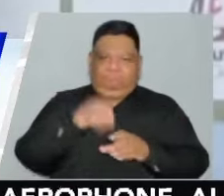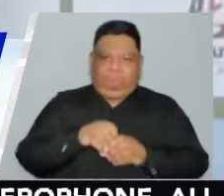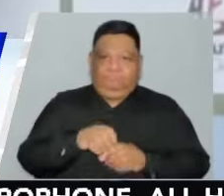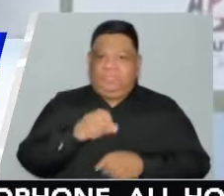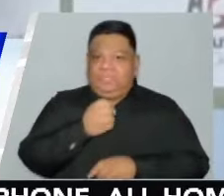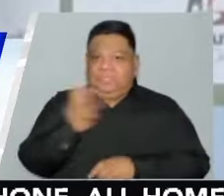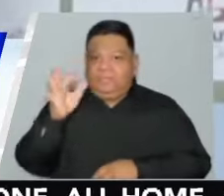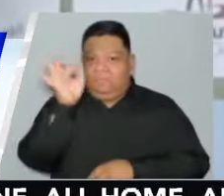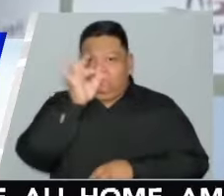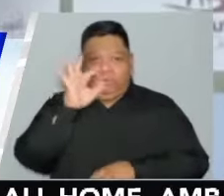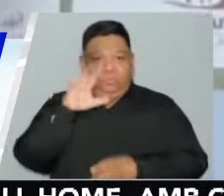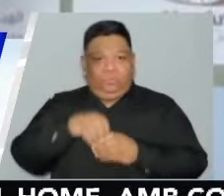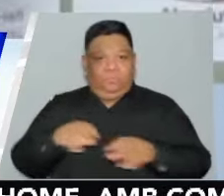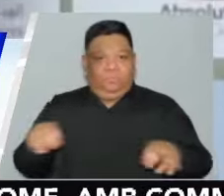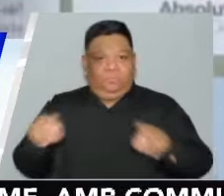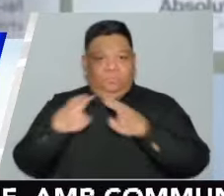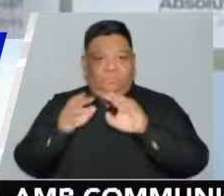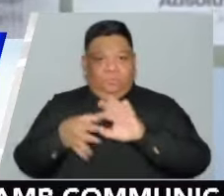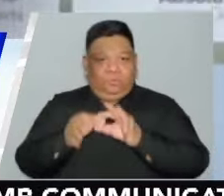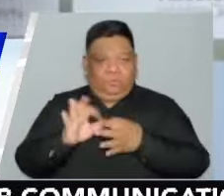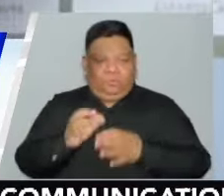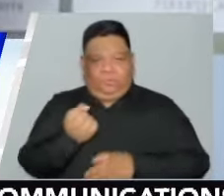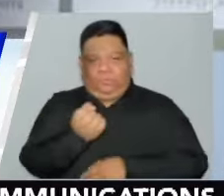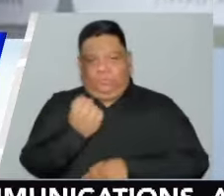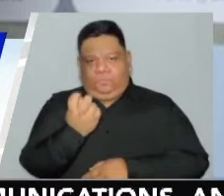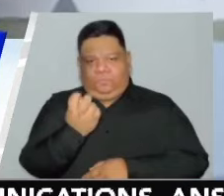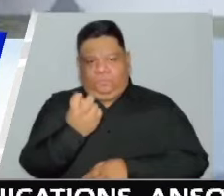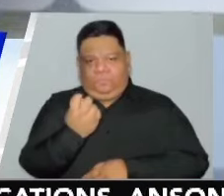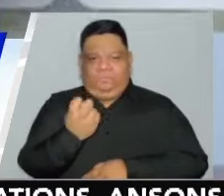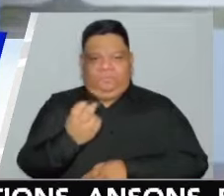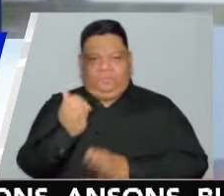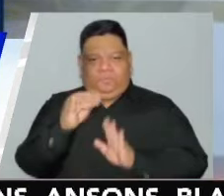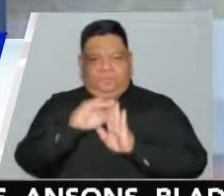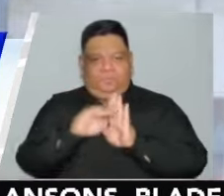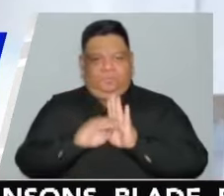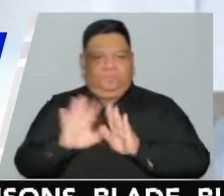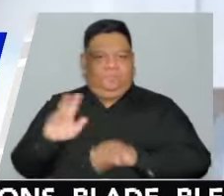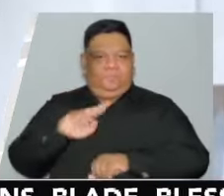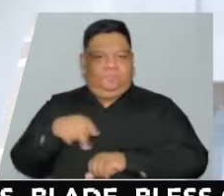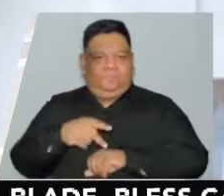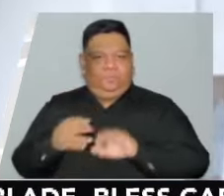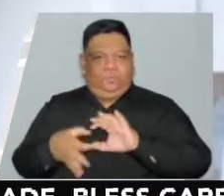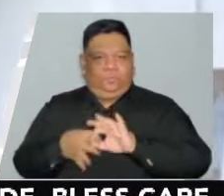Paris 2024 Olympics batay sa listahan ng Philippine Olympic Committee.